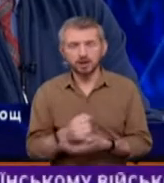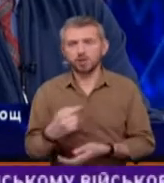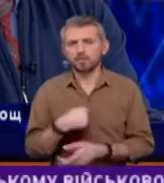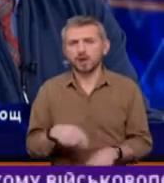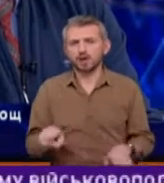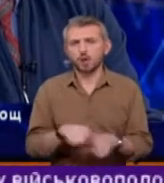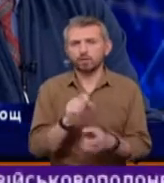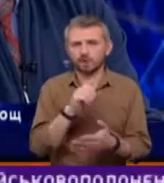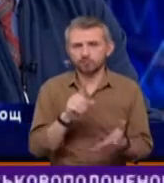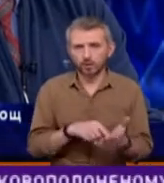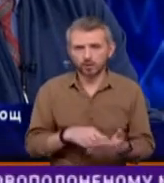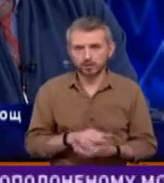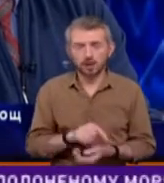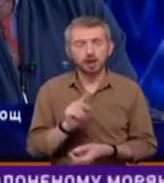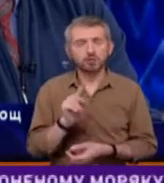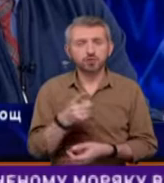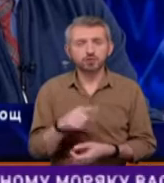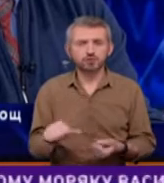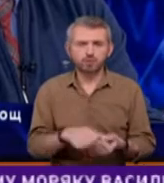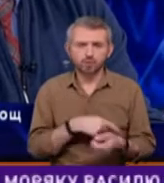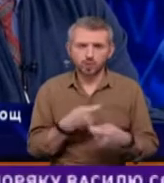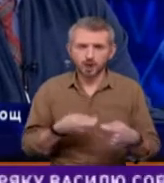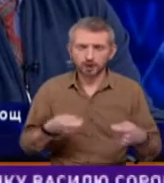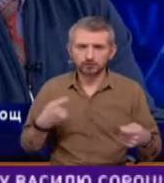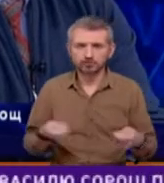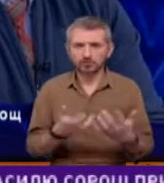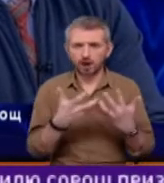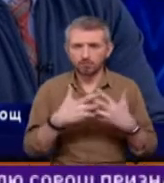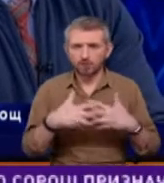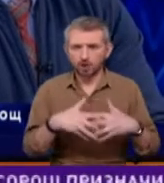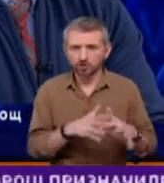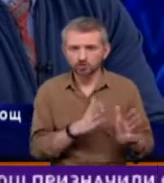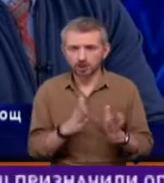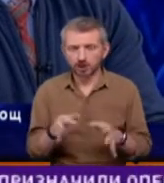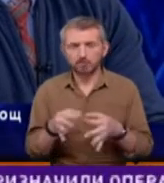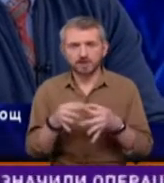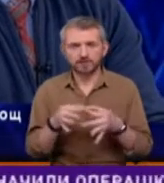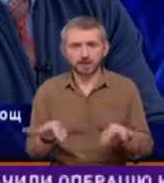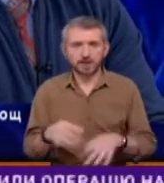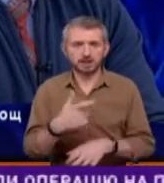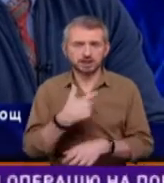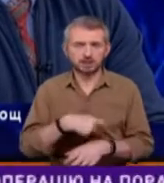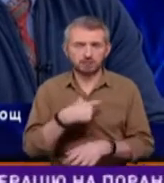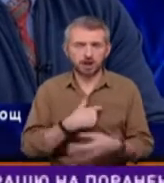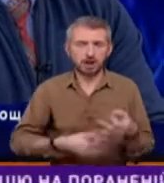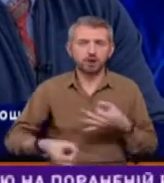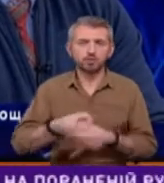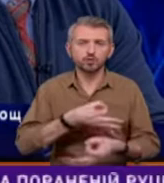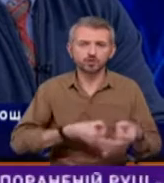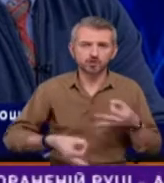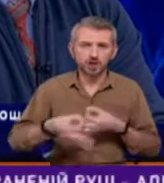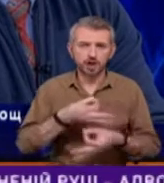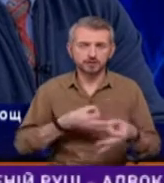такой вопрос. Почему бюрократическая машина позволяет себе